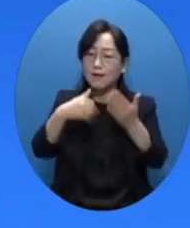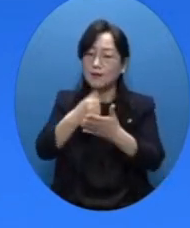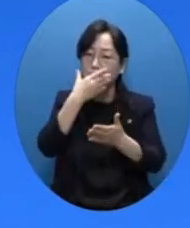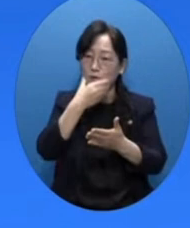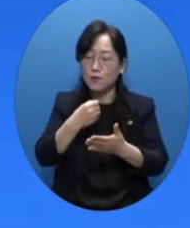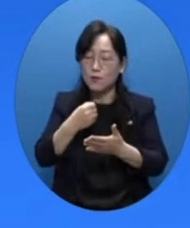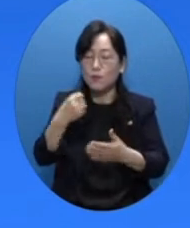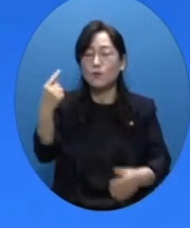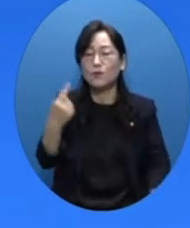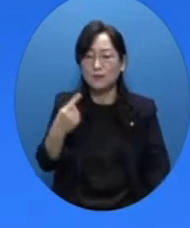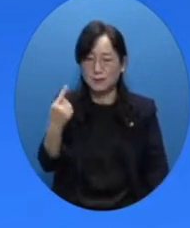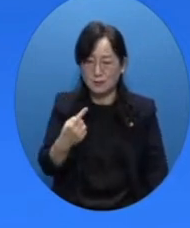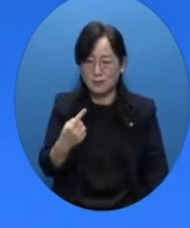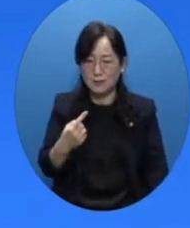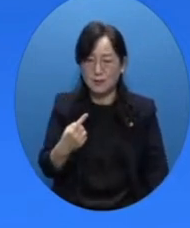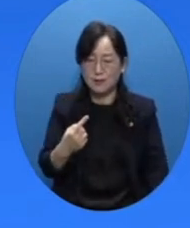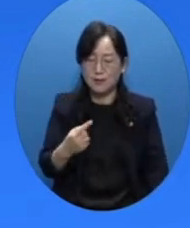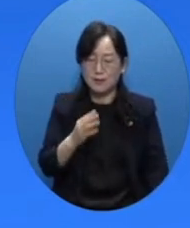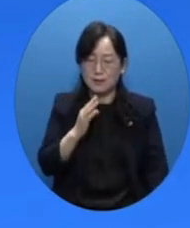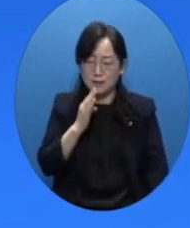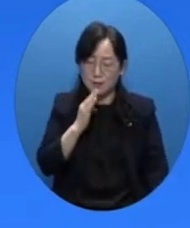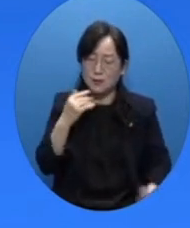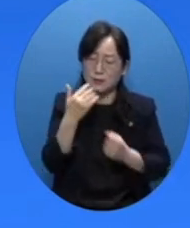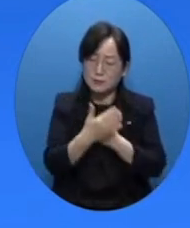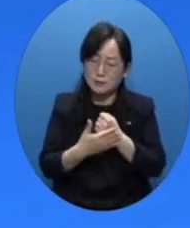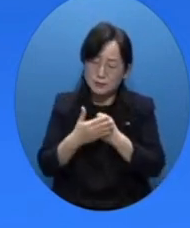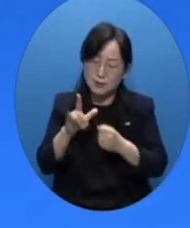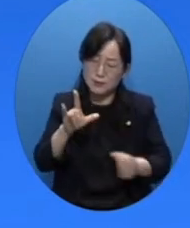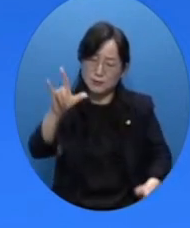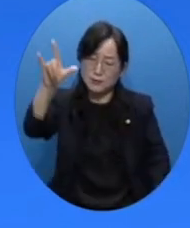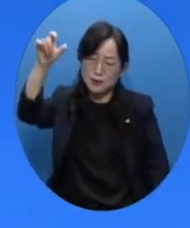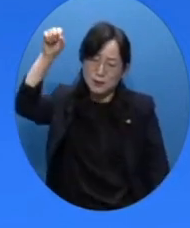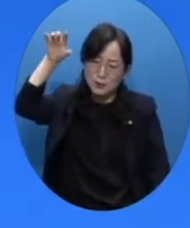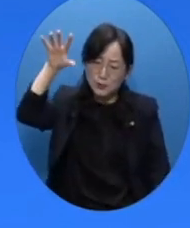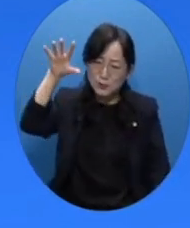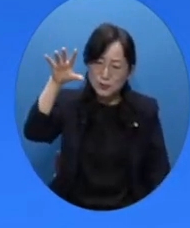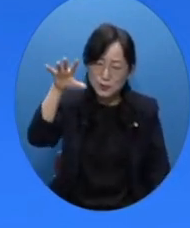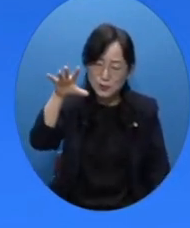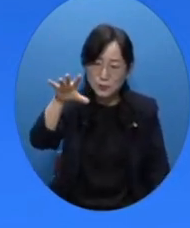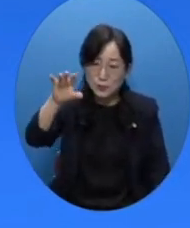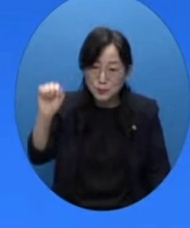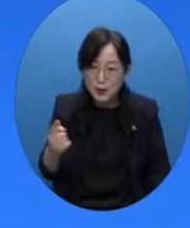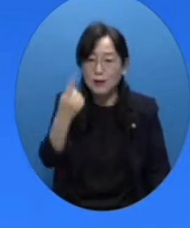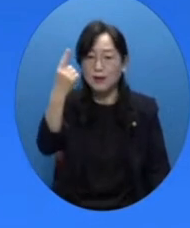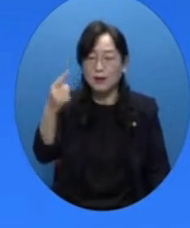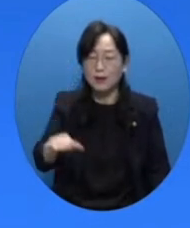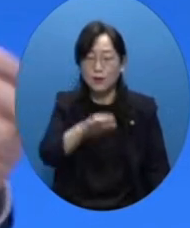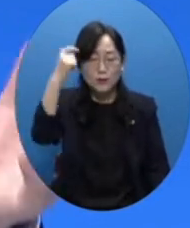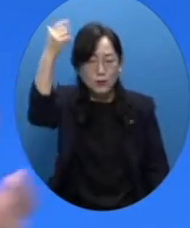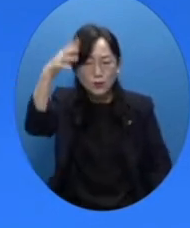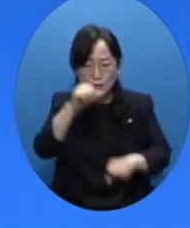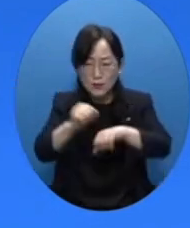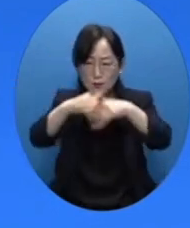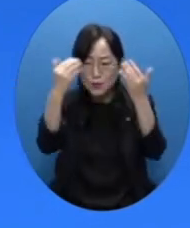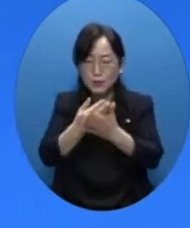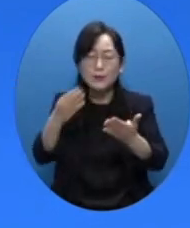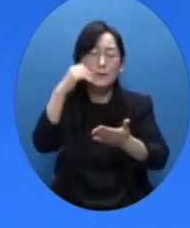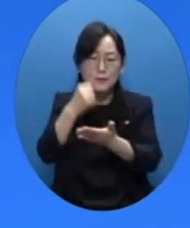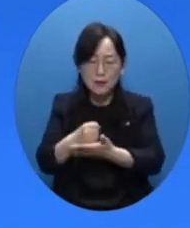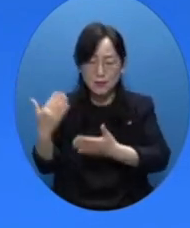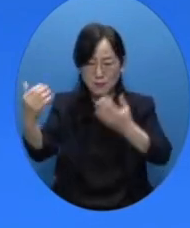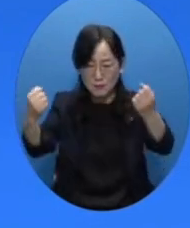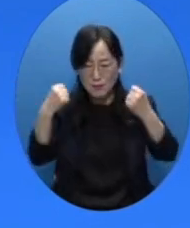하나님께서 그 은혜에 빛을 우리에게 방안으로 바라 주로 말미암아 우리 영혼이 잘됨같이 범사에 잘되며 강건하게 되고